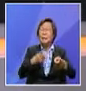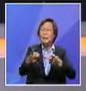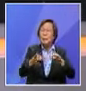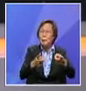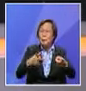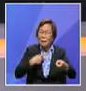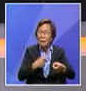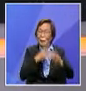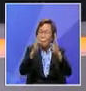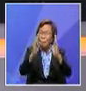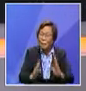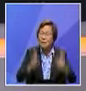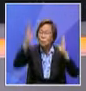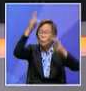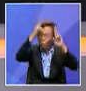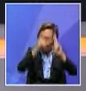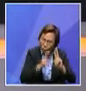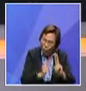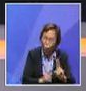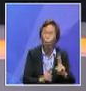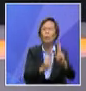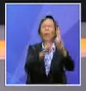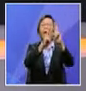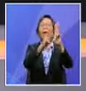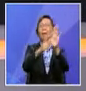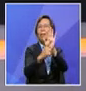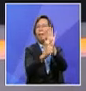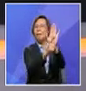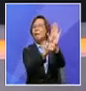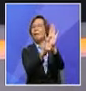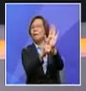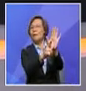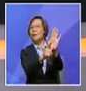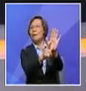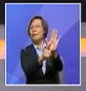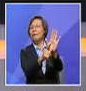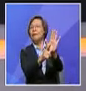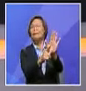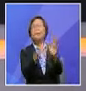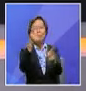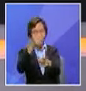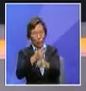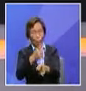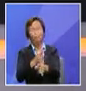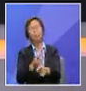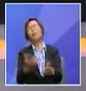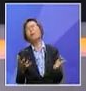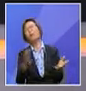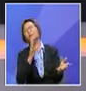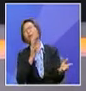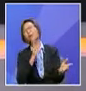Malaysia, memuliakan lambang-lambang itu. Betul orang kata, apalah sangat, ini